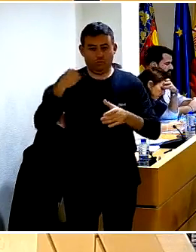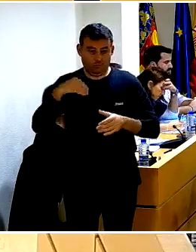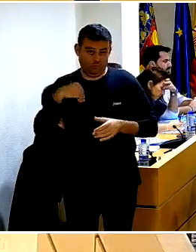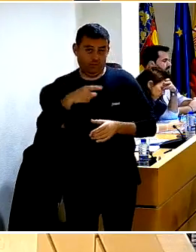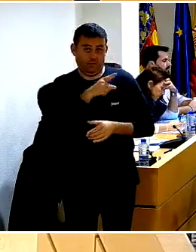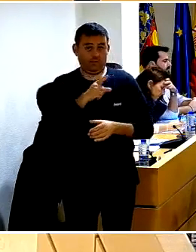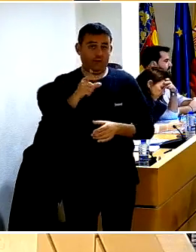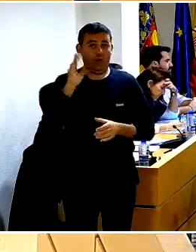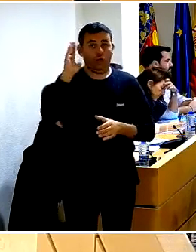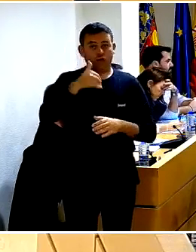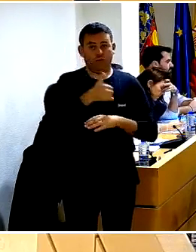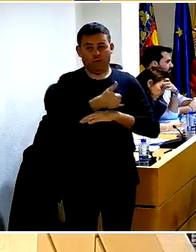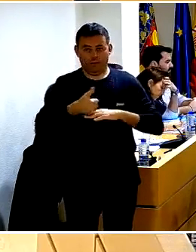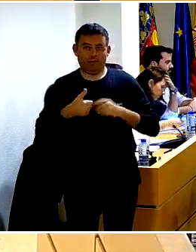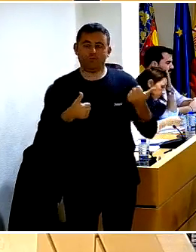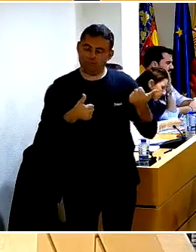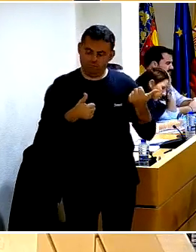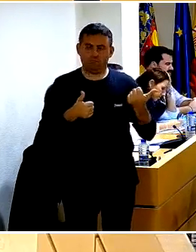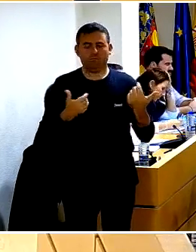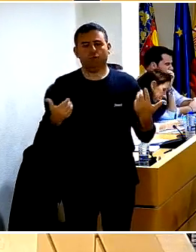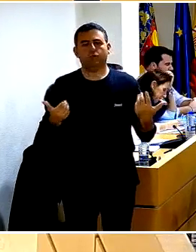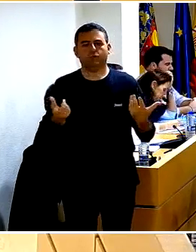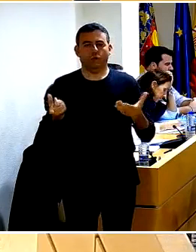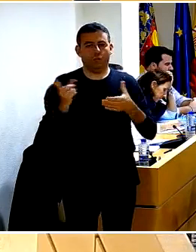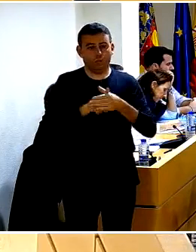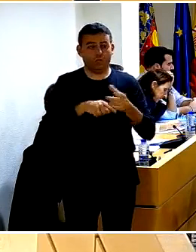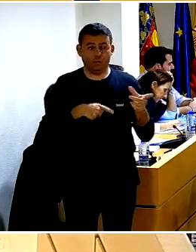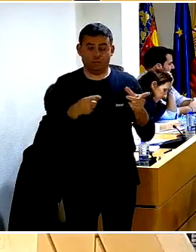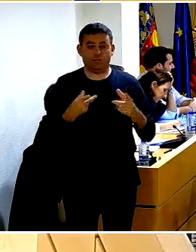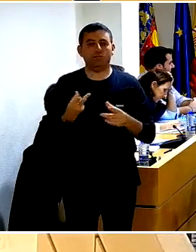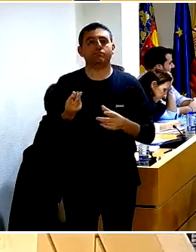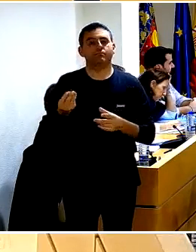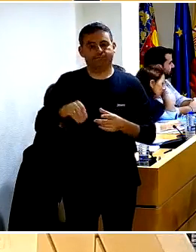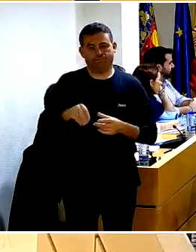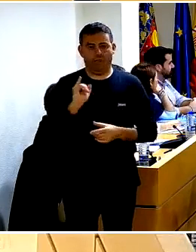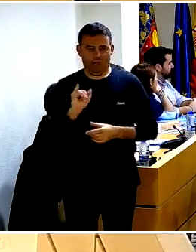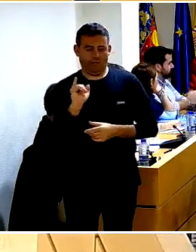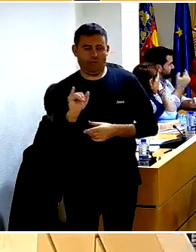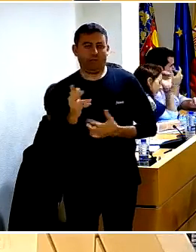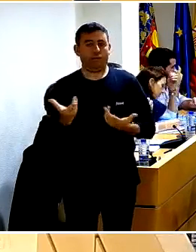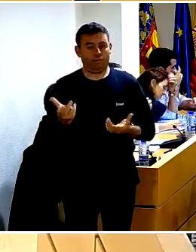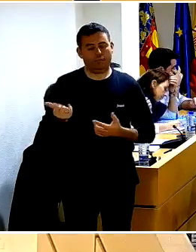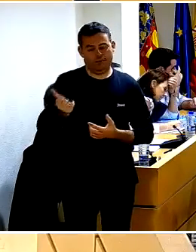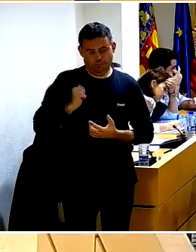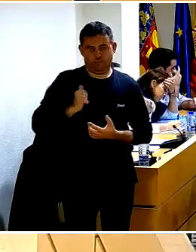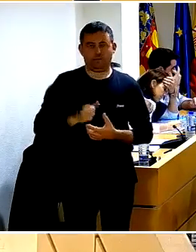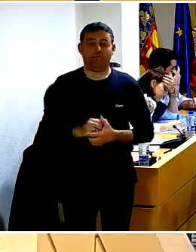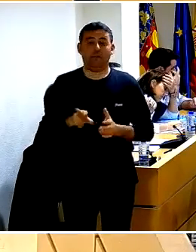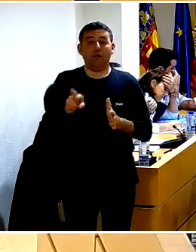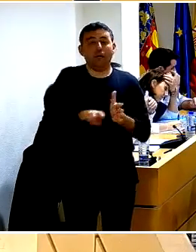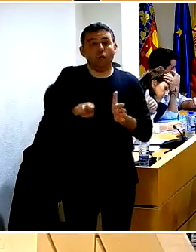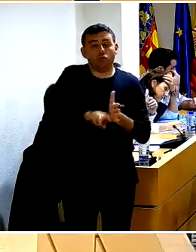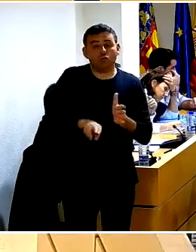Inclusives, ficada en marxa de manera progressiva en els últims anys. Continuem, per tant, prioritzant els recursos destinats a